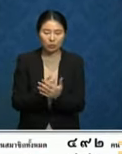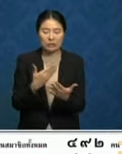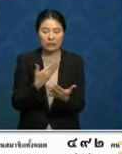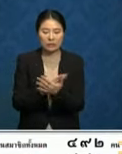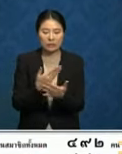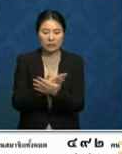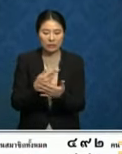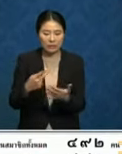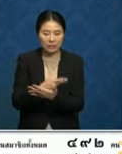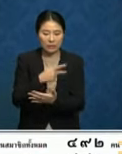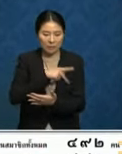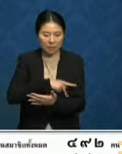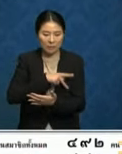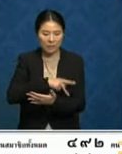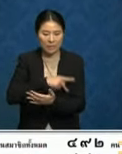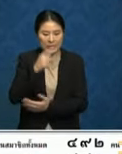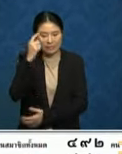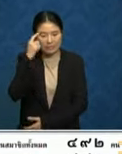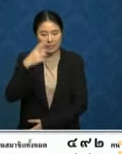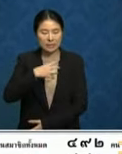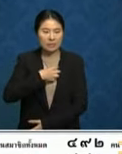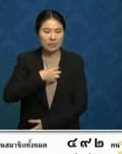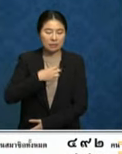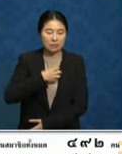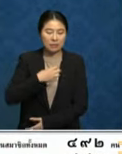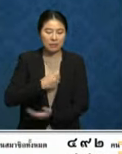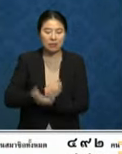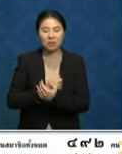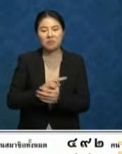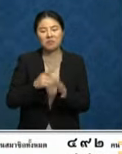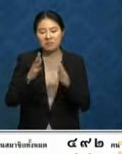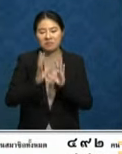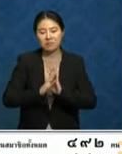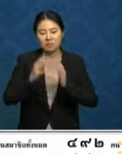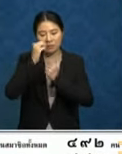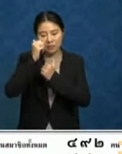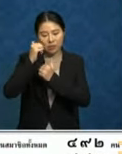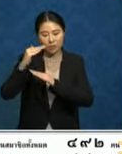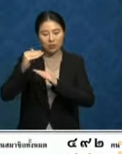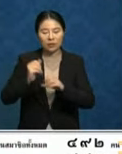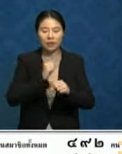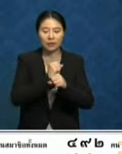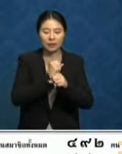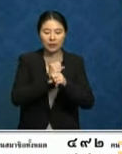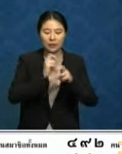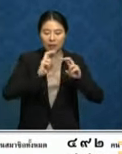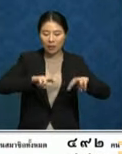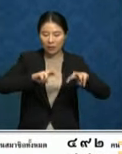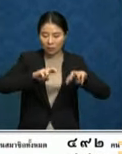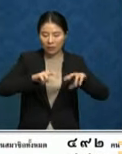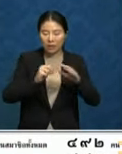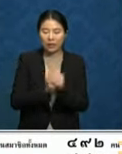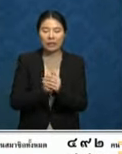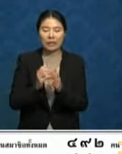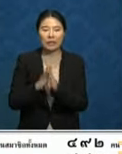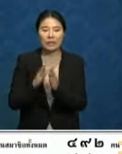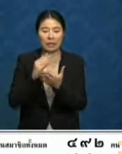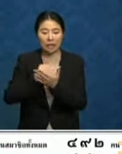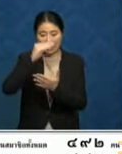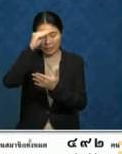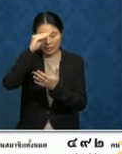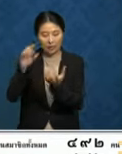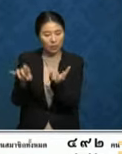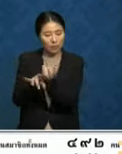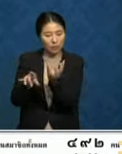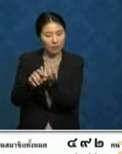ได้มากกว่าการพัฒนาคุณภาพการศึกษาและการวิจัยอันนี้ก็เป็นความท้าทายทั้ง 3ด้านที่ผมอยากจะ